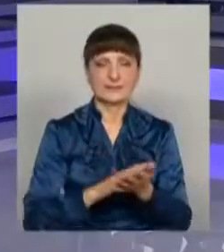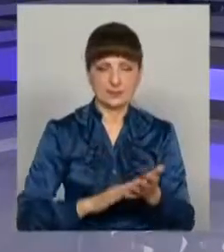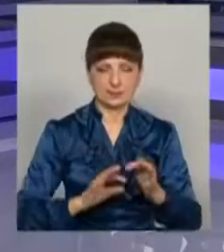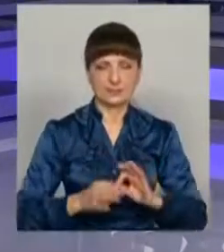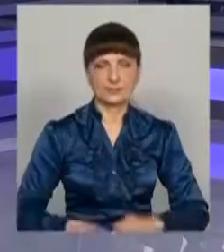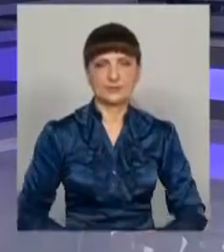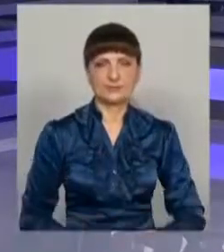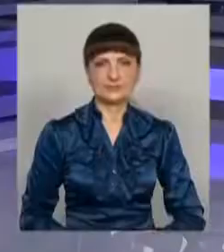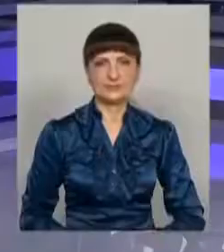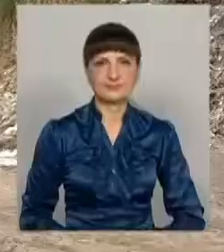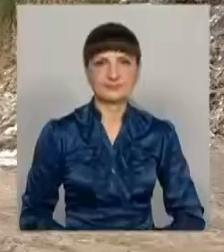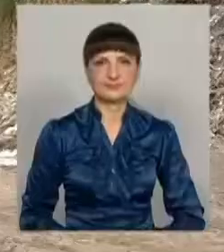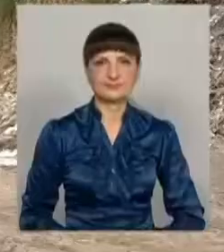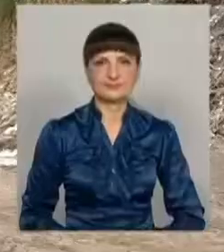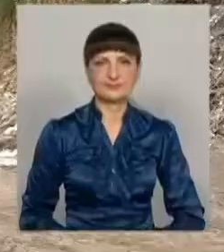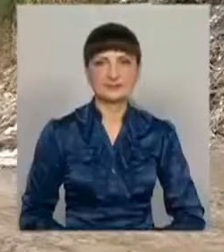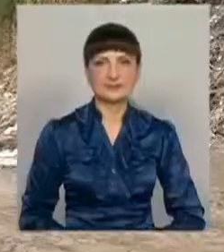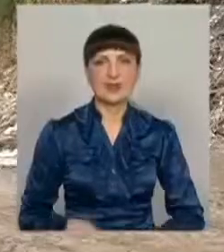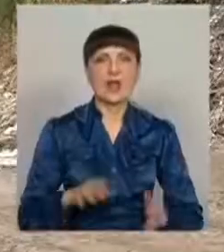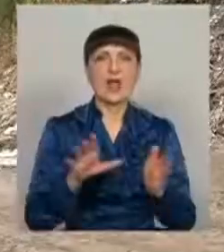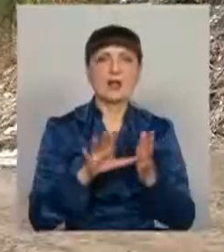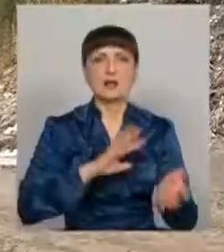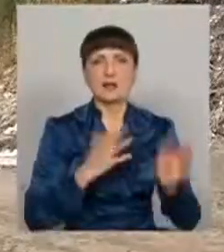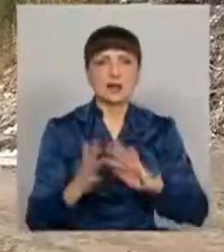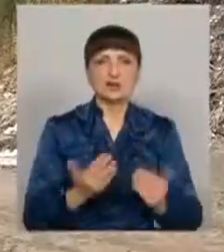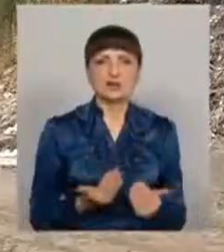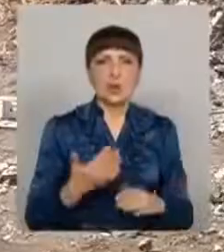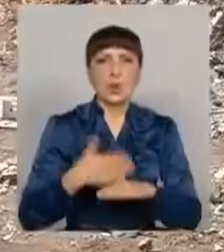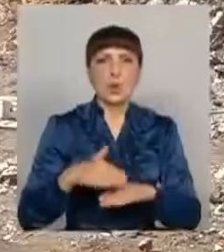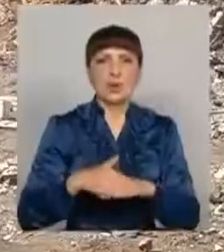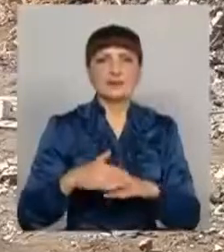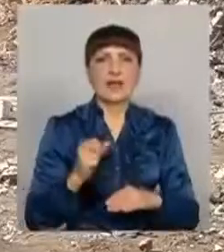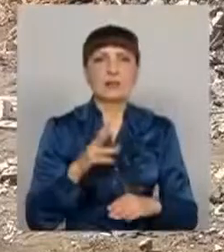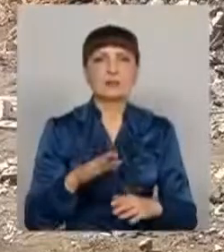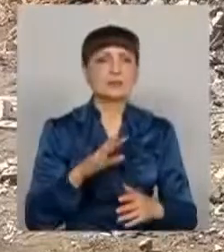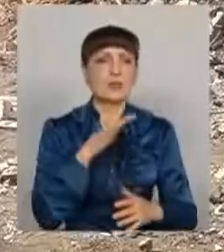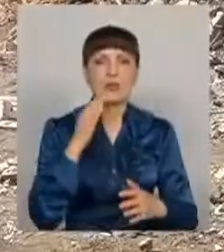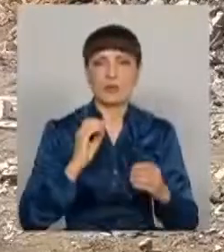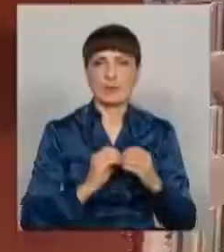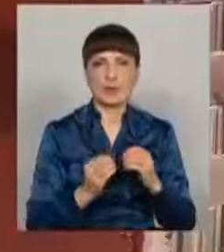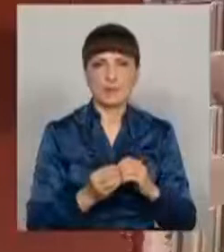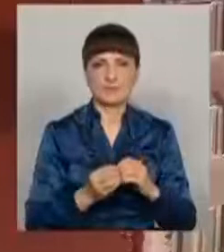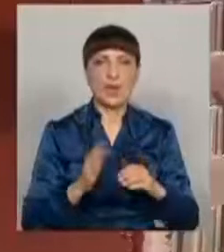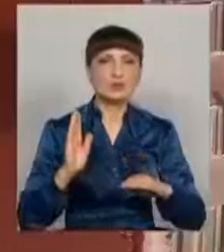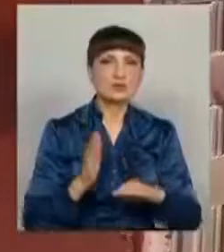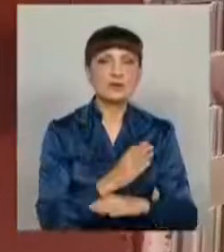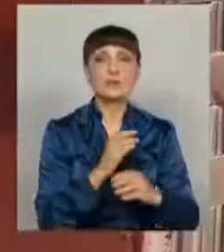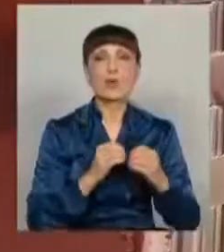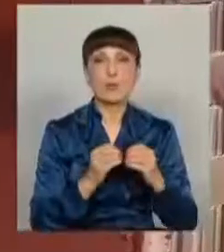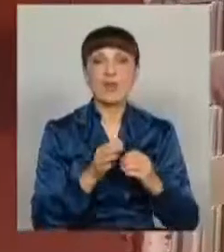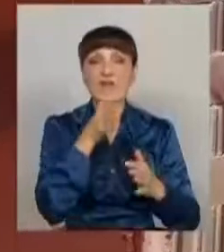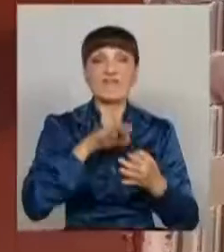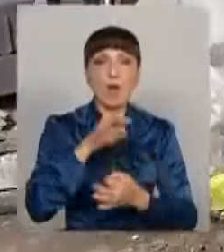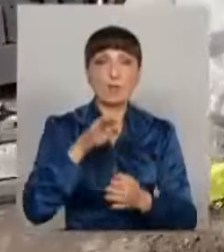Айдана Нураш. Перебои с электроэнергией жителям улицы Э-класс доставляли массу проблем. Устранить неполадки